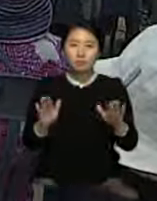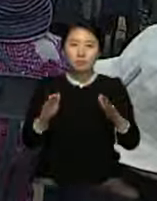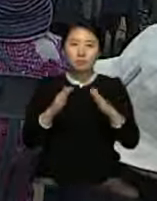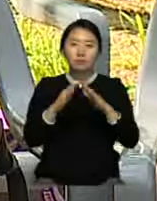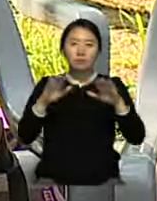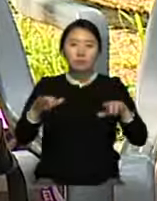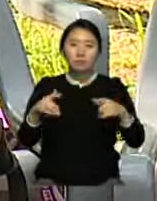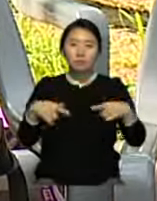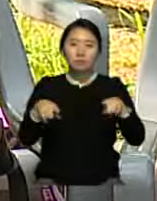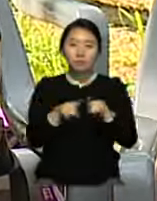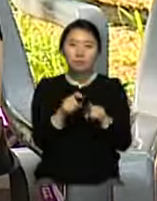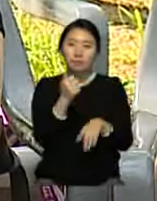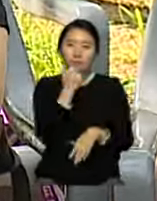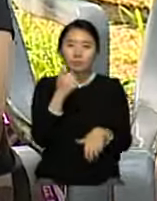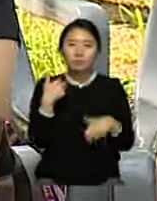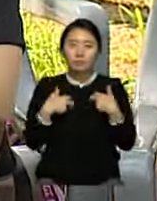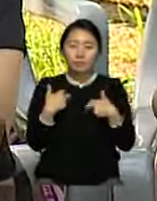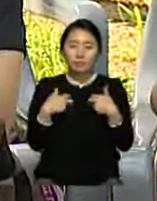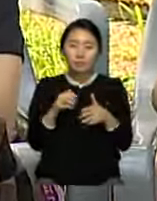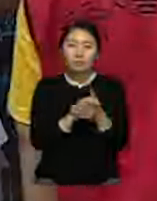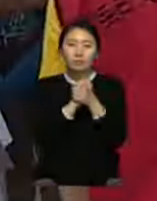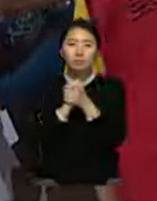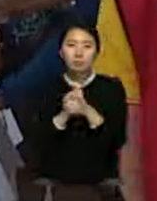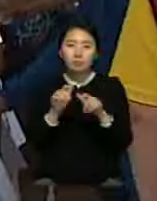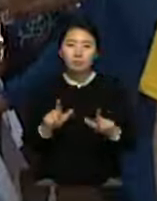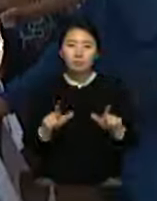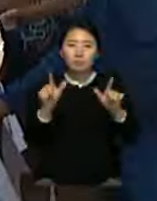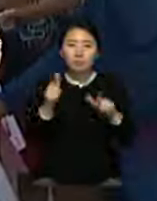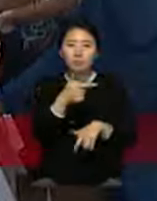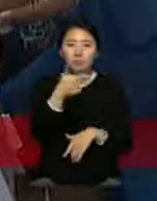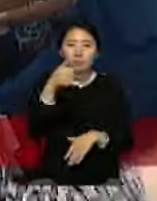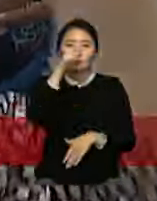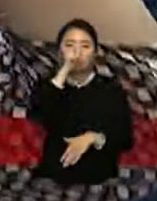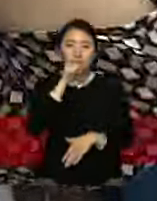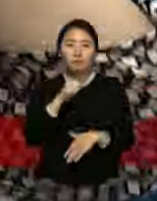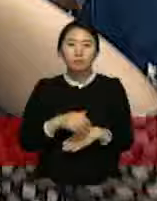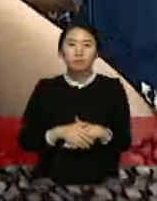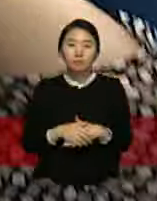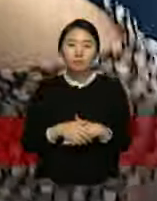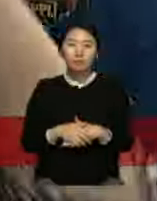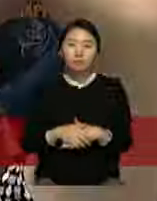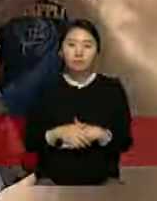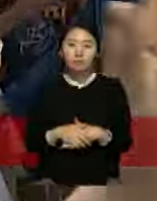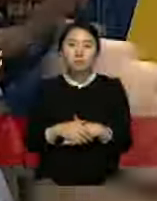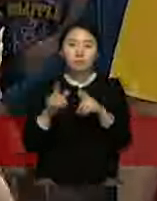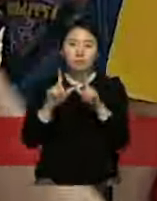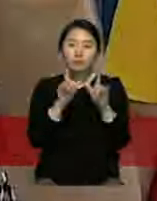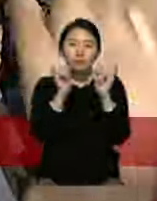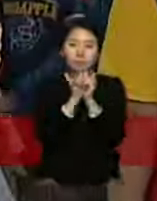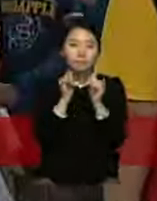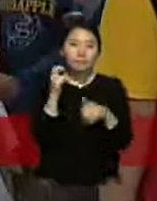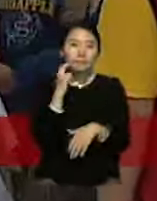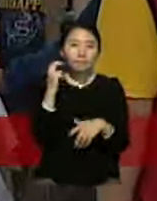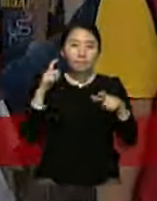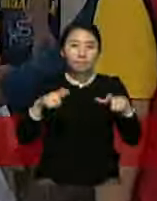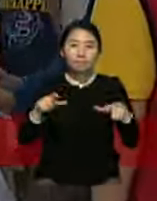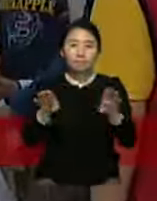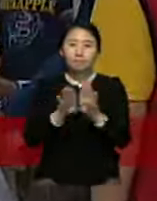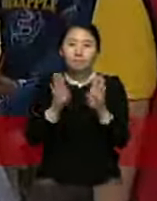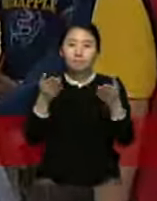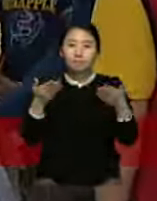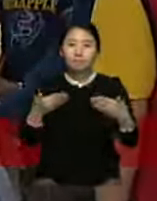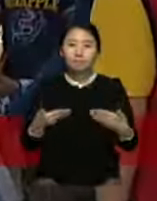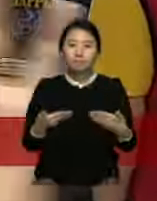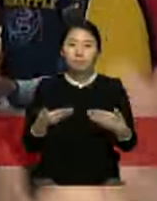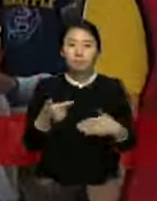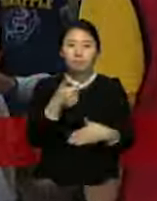이웃과 함께 웃고 즐기는 화합의 날입니다. 너무 좋죠. 또 이렇게 또 주민의 이환 또 송파구에서 이렇게 해주잖아요.